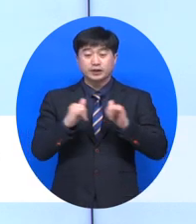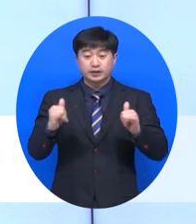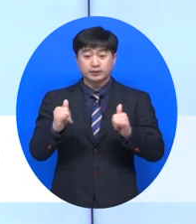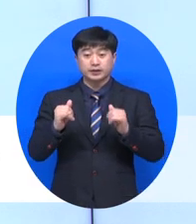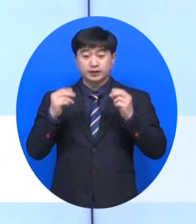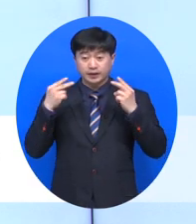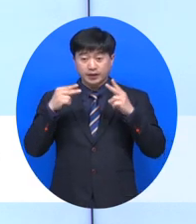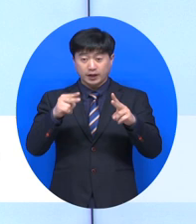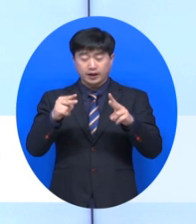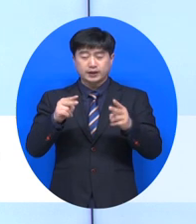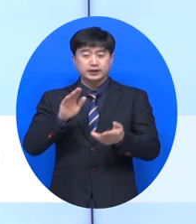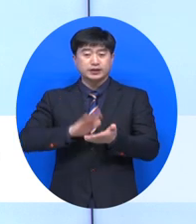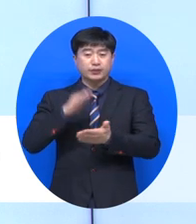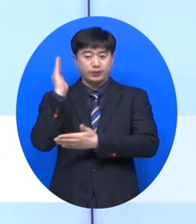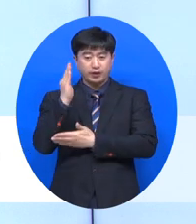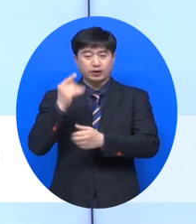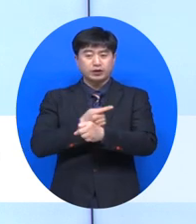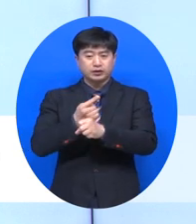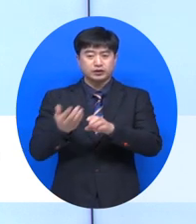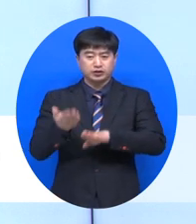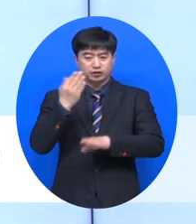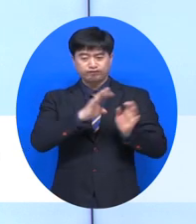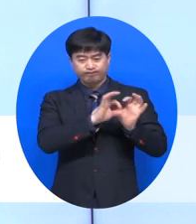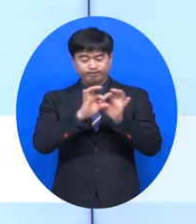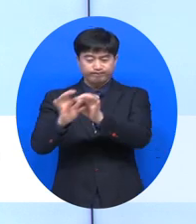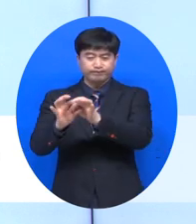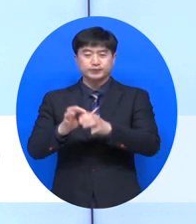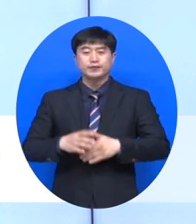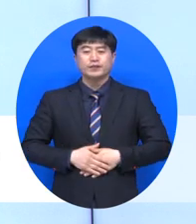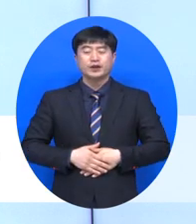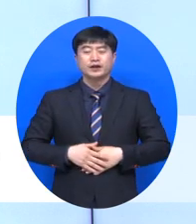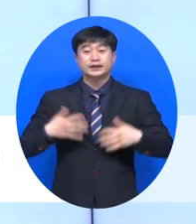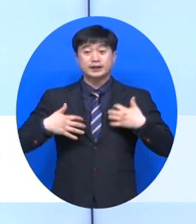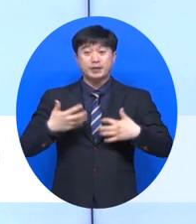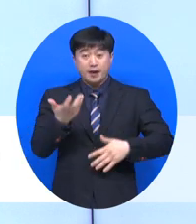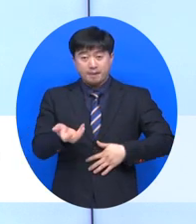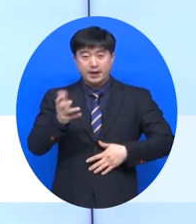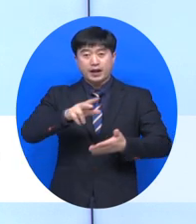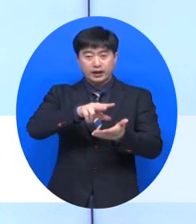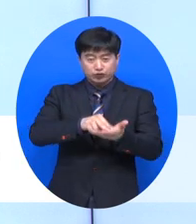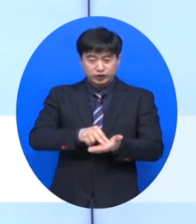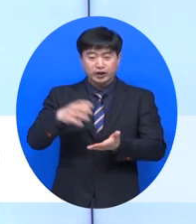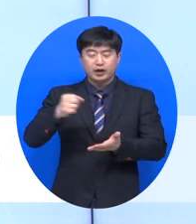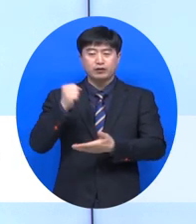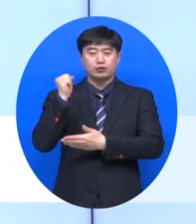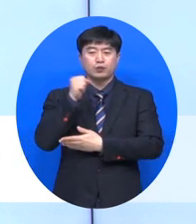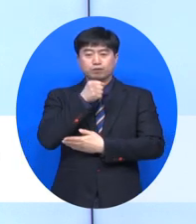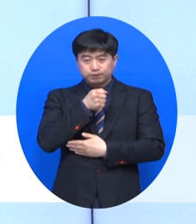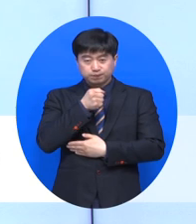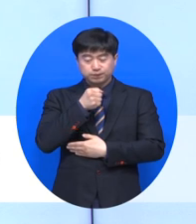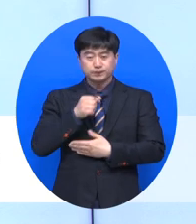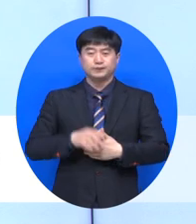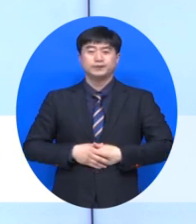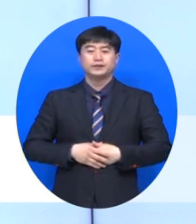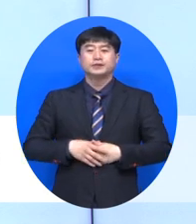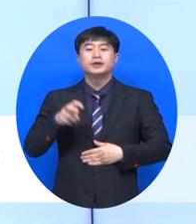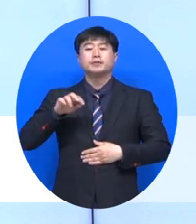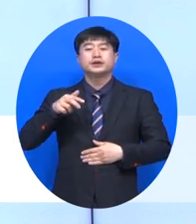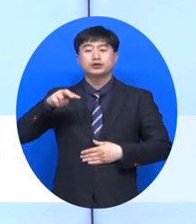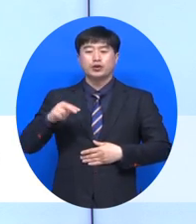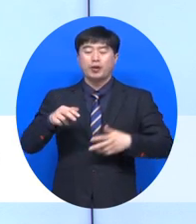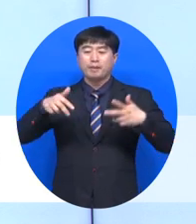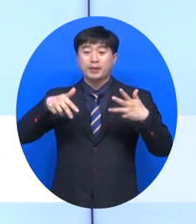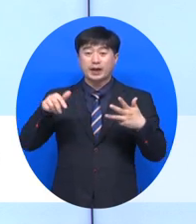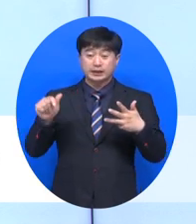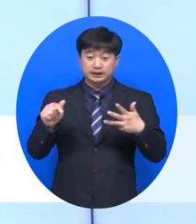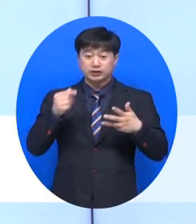김지사의 열띤 소통 강연이 1시간 넘게 진행됐습니다. 유쾌한 반란이란 주제로 마이크를 잡았고 민선 8기